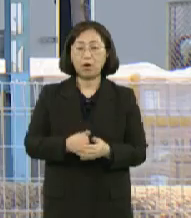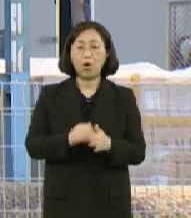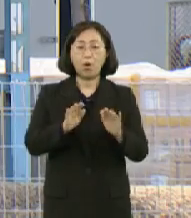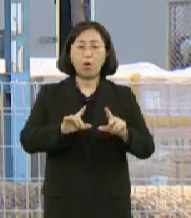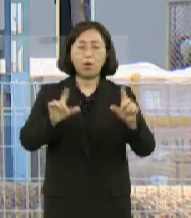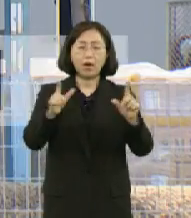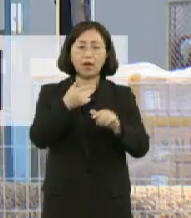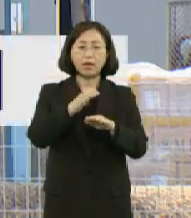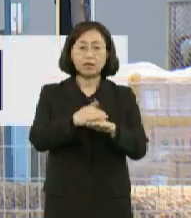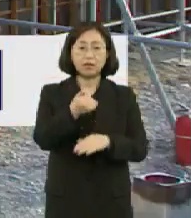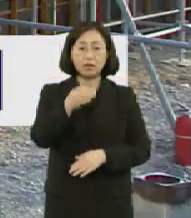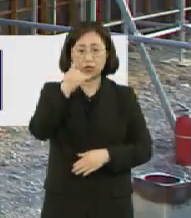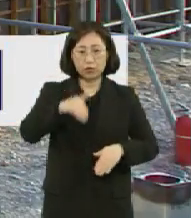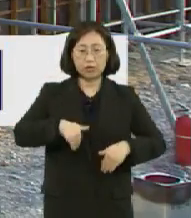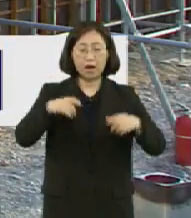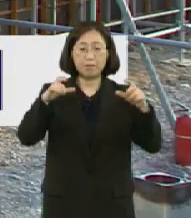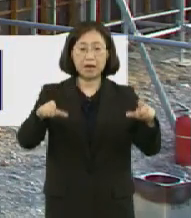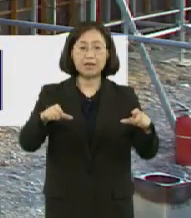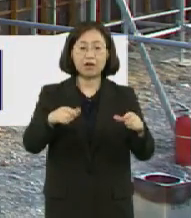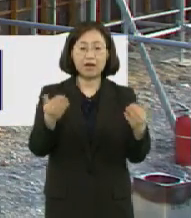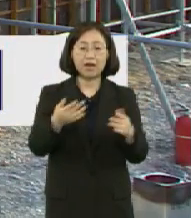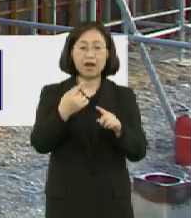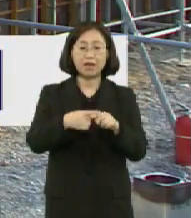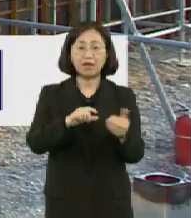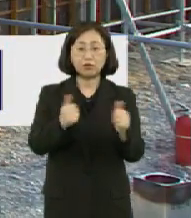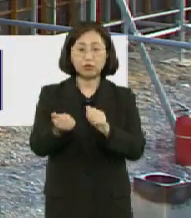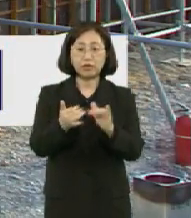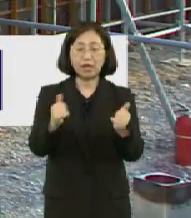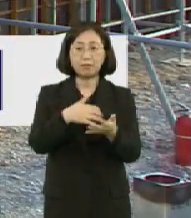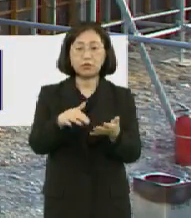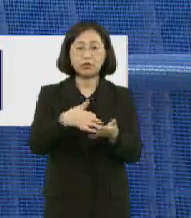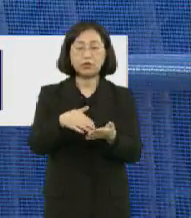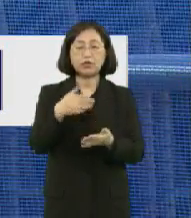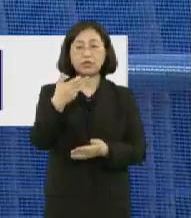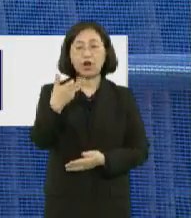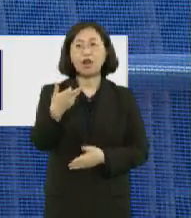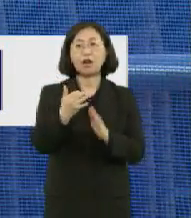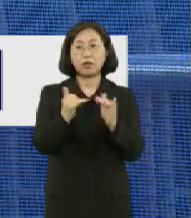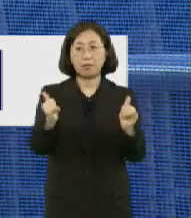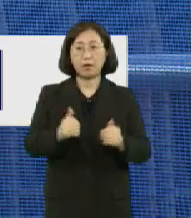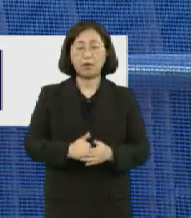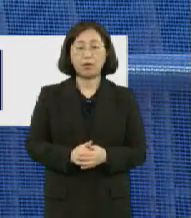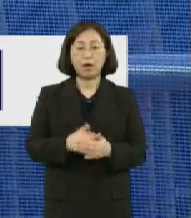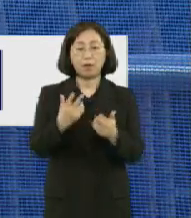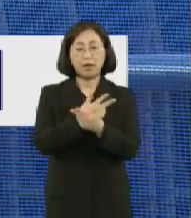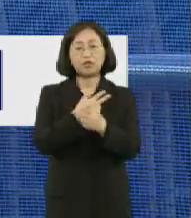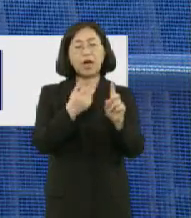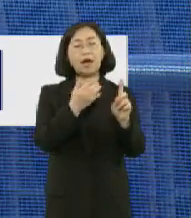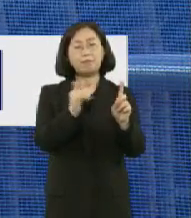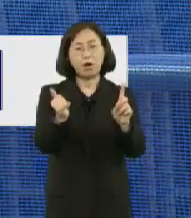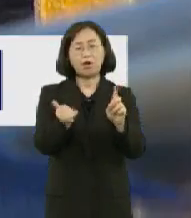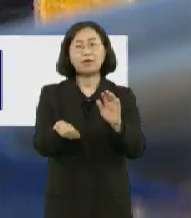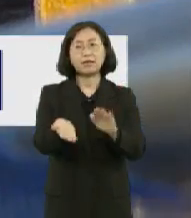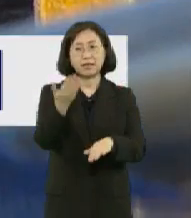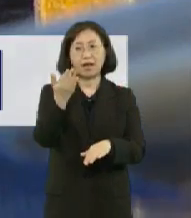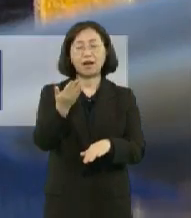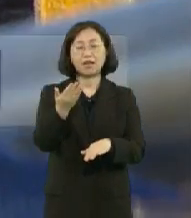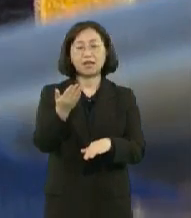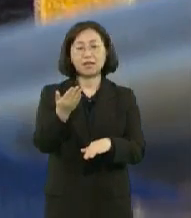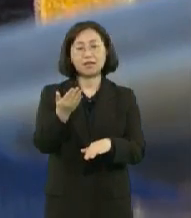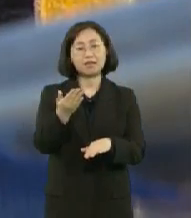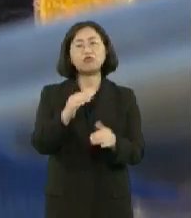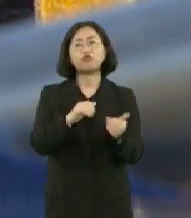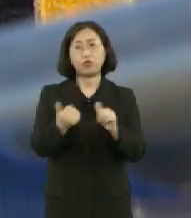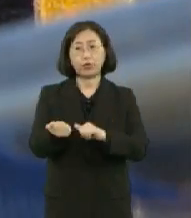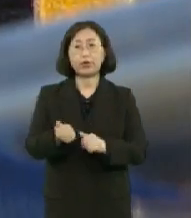올해 들어 대전과 세종, 충남에서 일을 하다 숨진 노동자는 모두 18명. 매주 1명 이상의 노동자가 집에